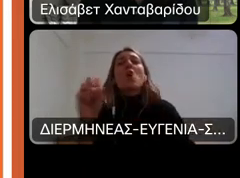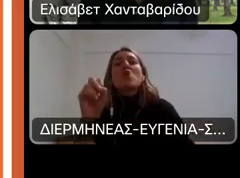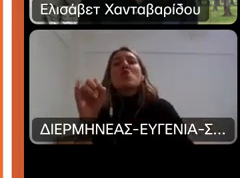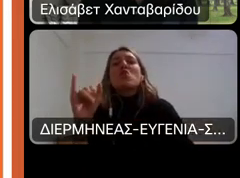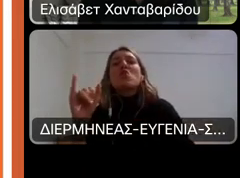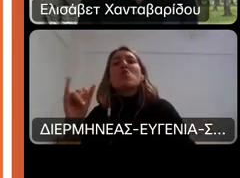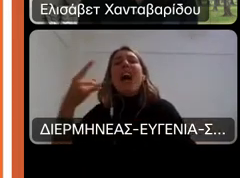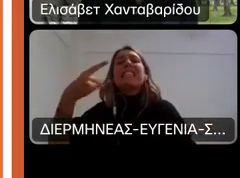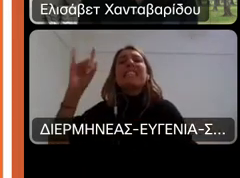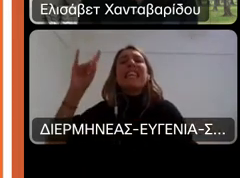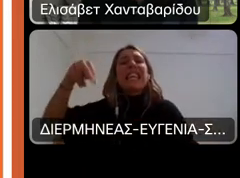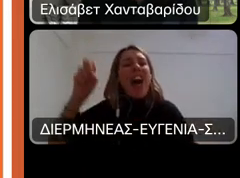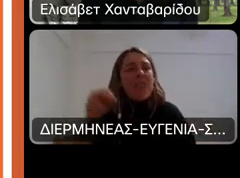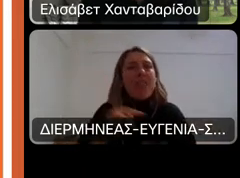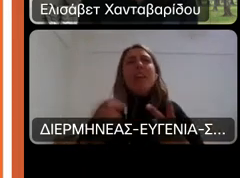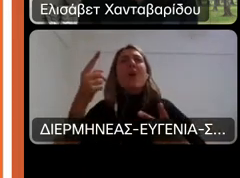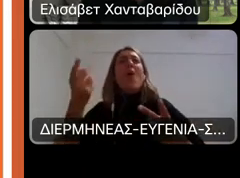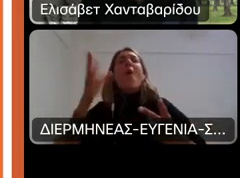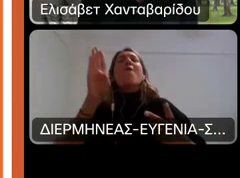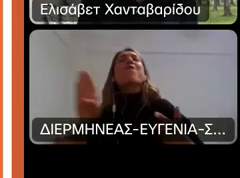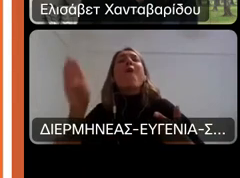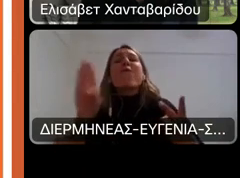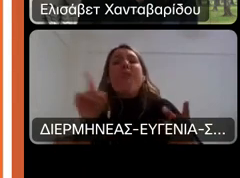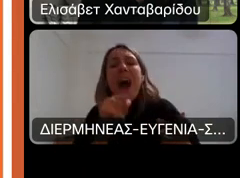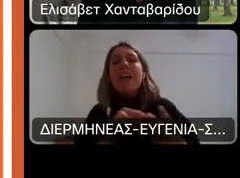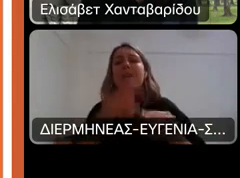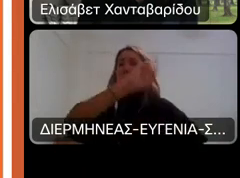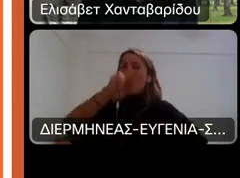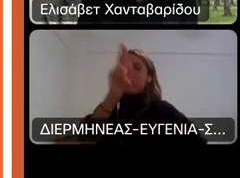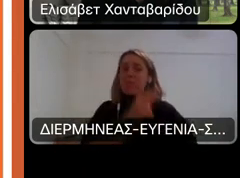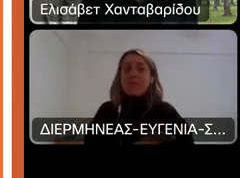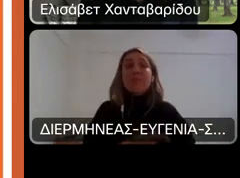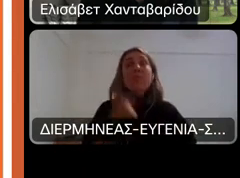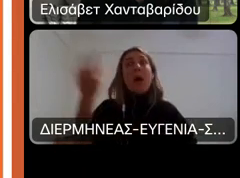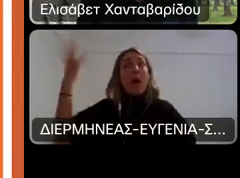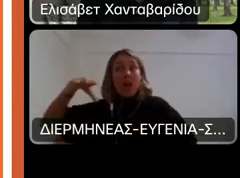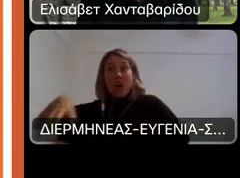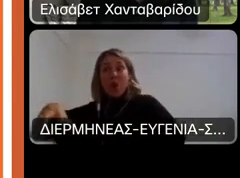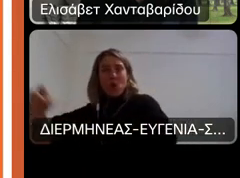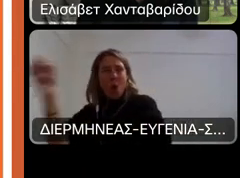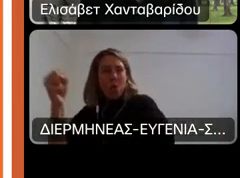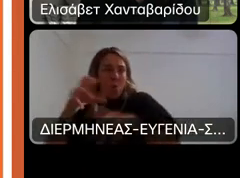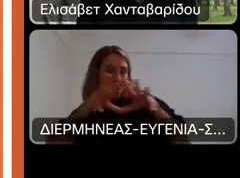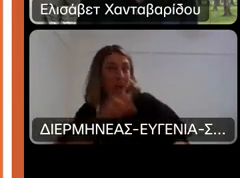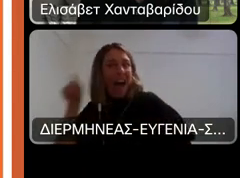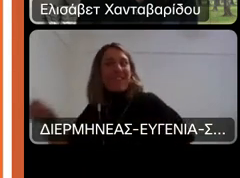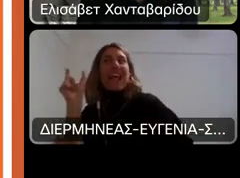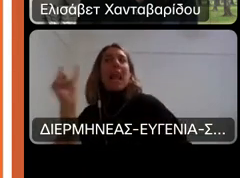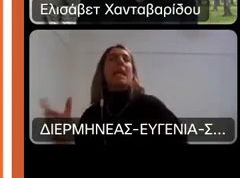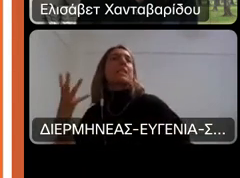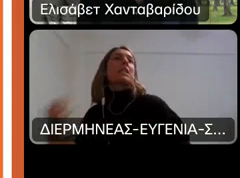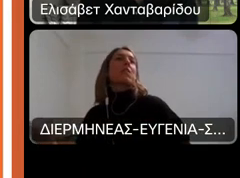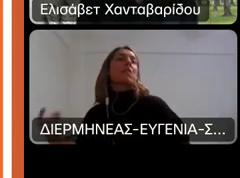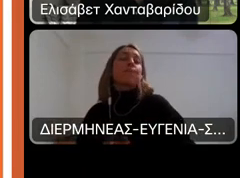Νότια Ροδεσία ή Βομβάη, που ήταν βέβαια όροι που χρησιμοποιούσαν οι αποικιοκράτες, και χρησιμοποιούμε πλέον ή